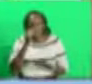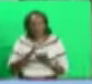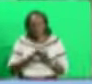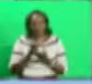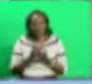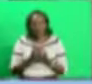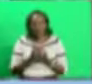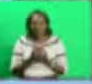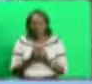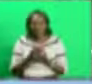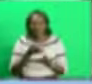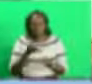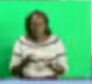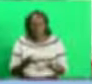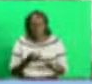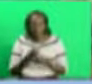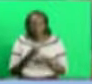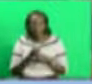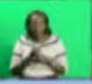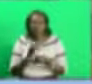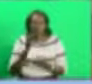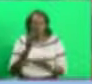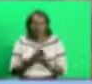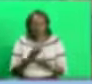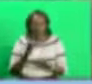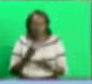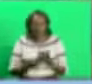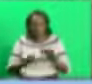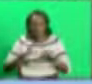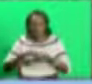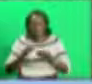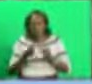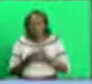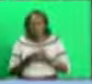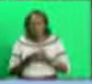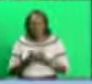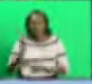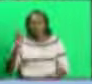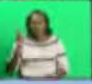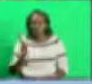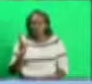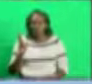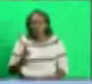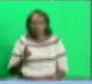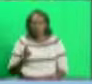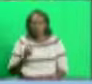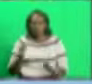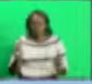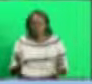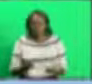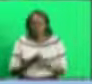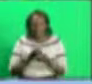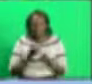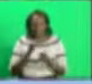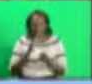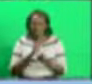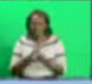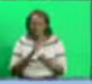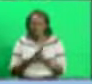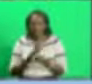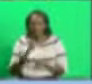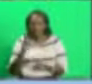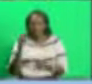kitu ya kwanza ile ilifanya nisimamishe hii mrudi. Ni Uhuru Muigai Kenyatta kuokoa maisha ya watu almost 2